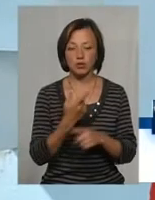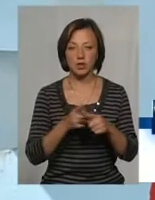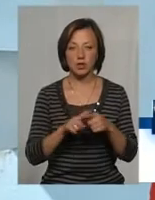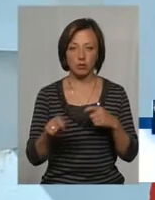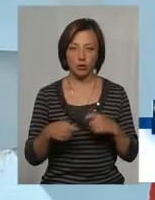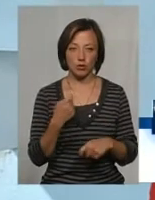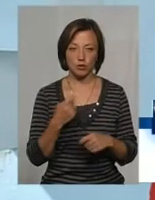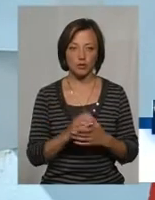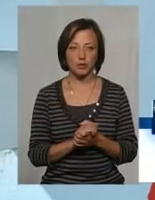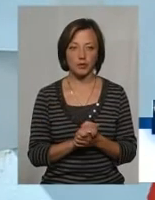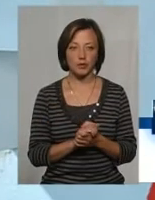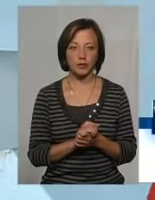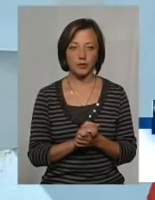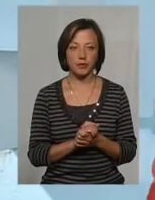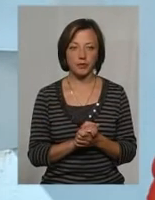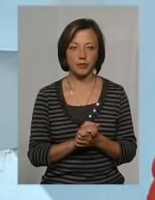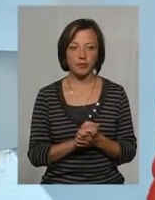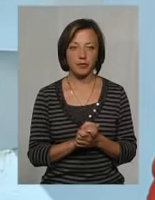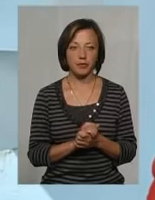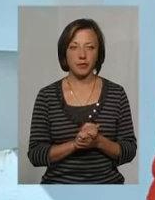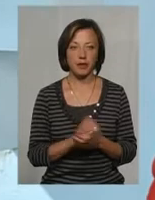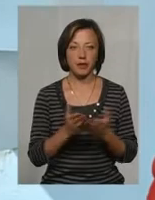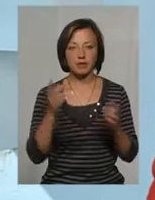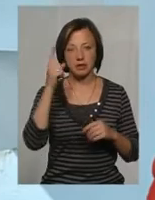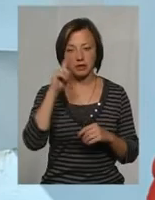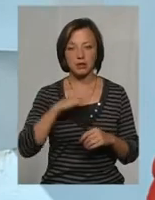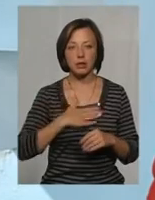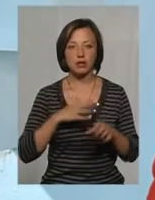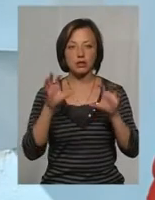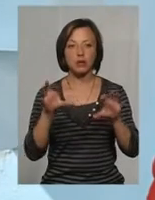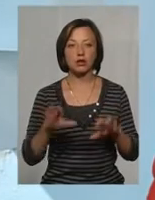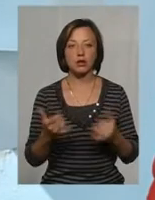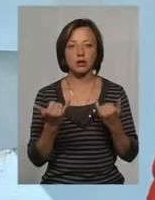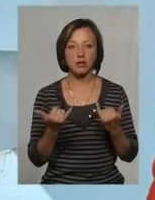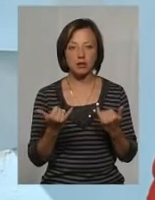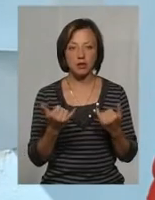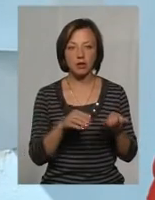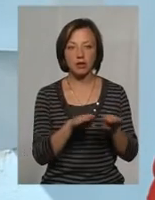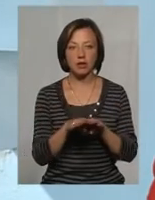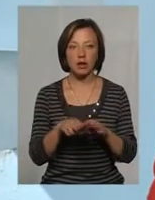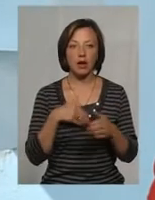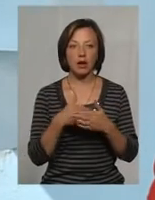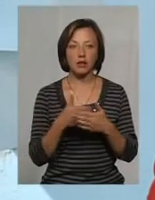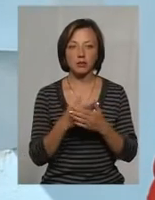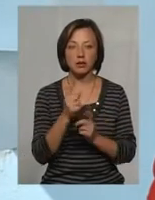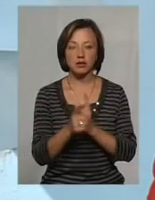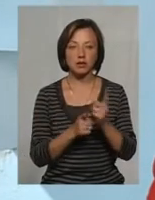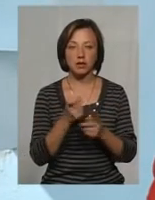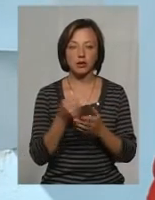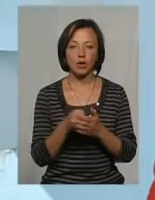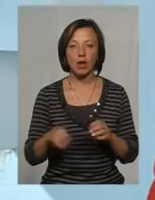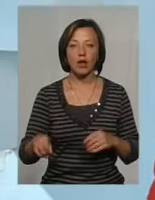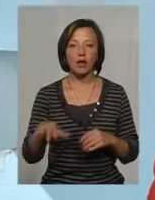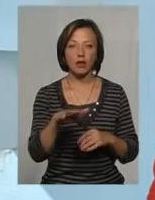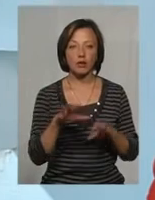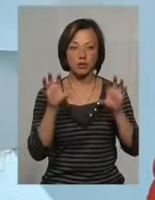невідповідності та недоліки. Ви знаєте, наше законодавство на даному етапі досить активно імплементується до європейського законодавства,